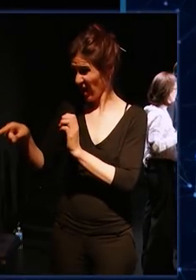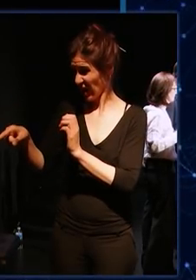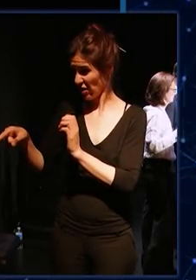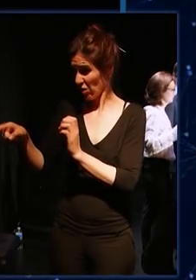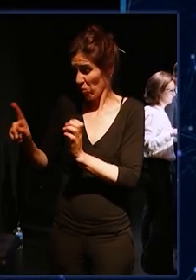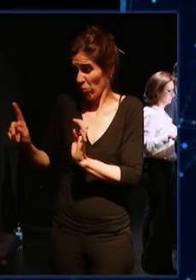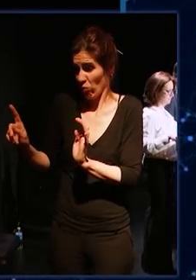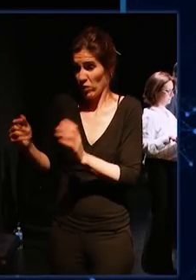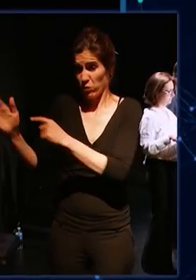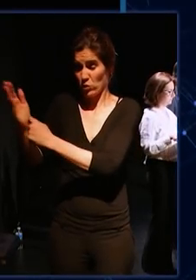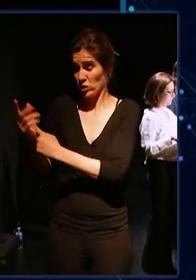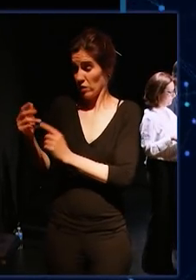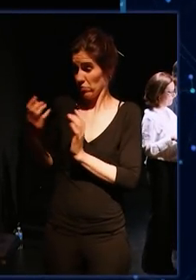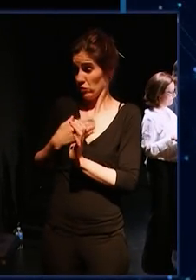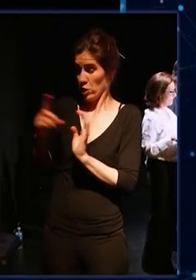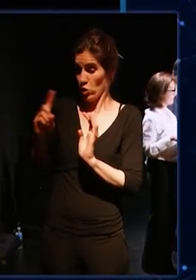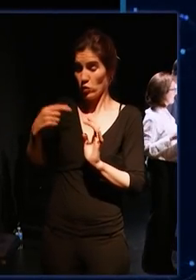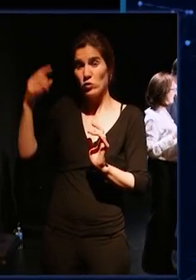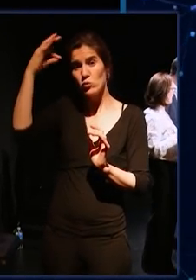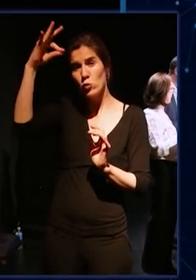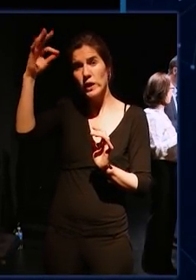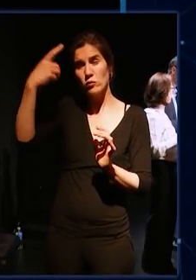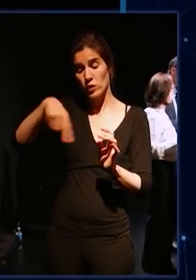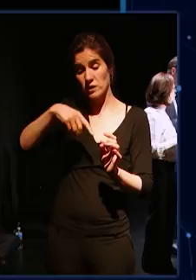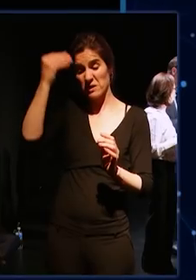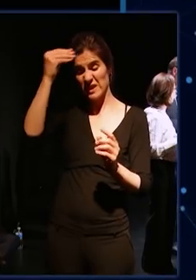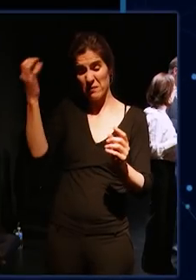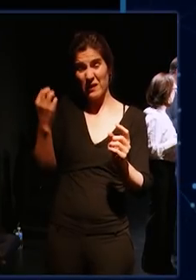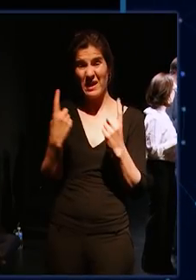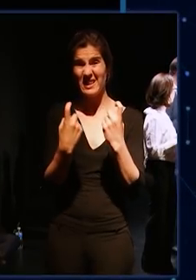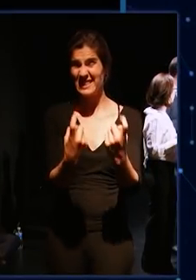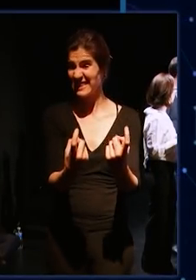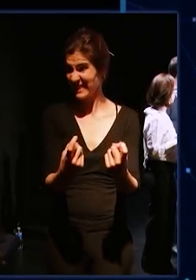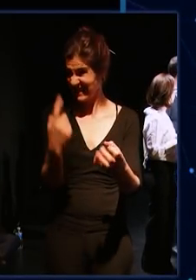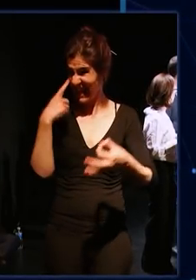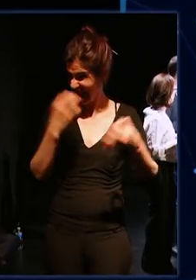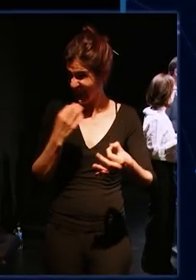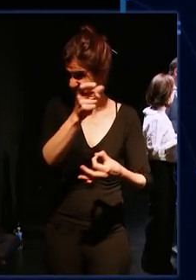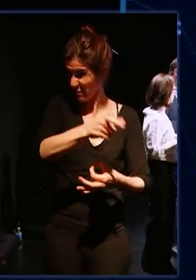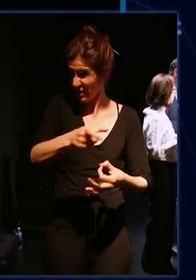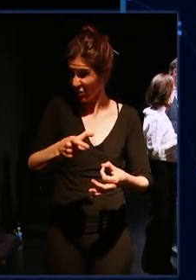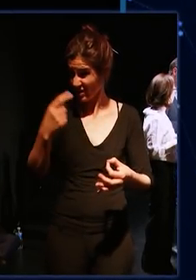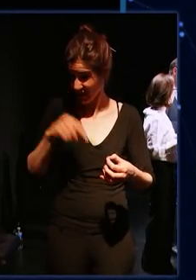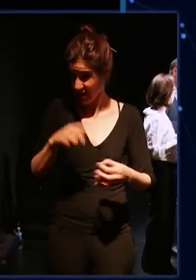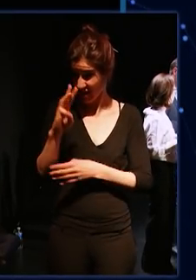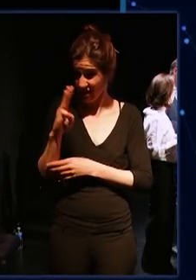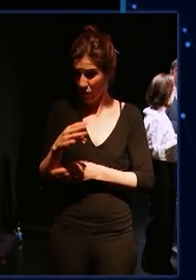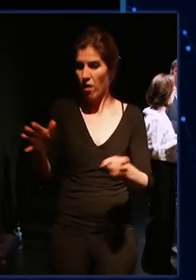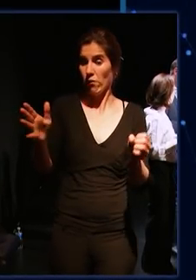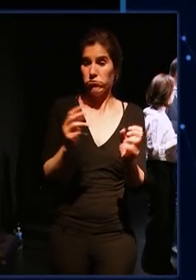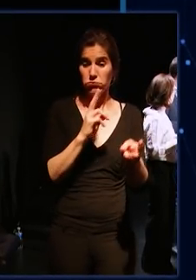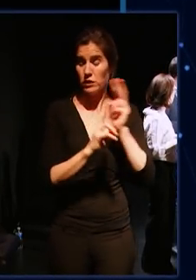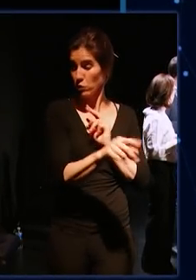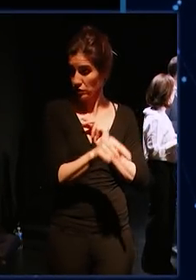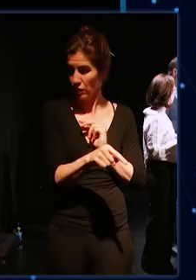Evidentment, nosaltres creiem que ha de respondre a les necessitats reals del municipi i nosaltres sempre hem defensat que en aquest espai podríem ampliar